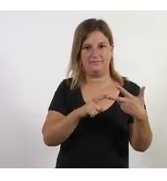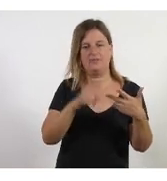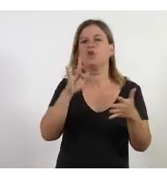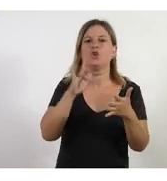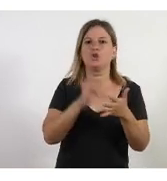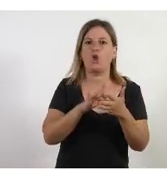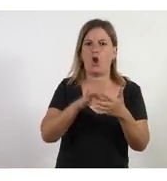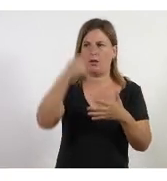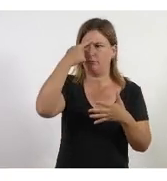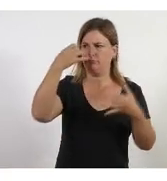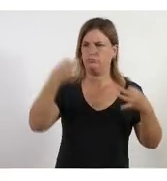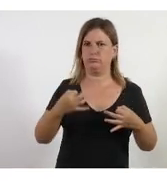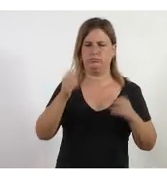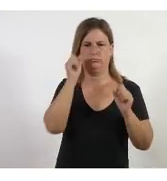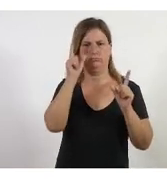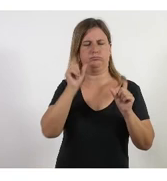de lucidez. Vale?